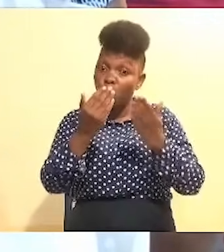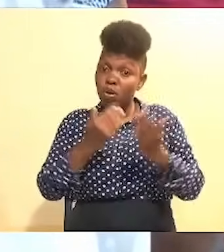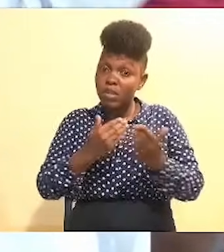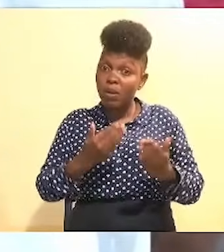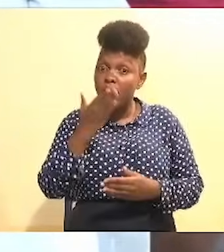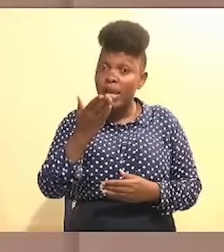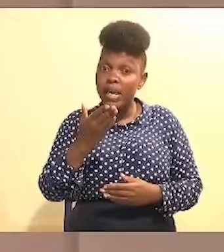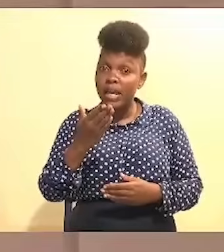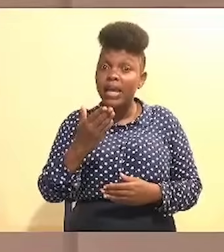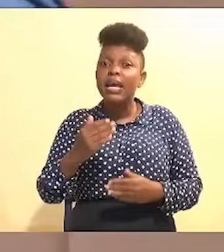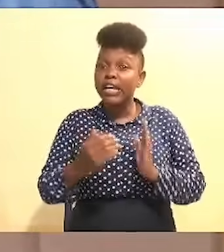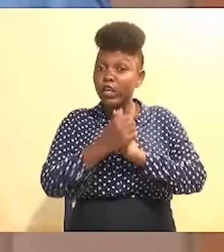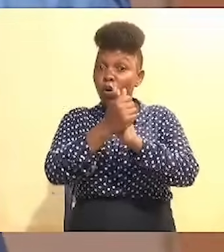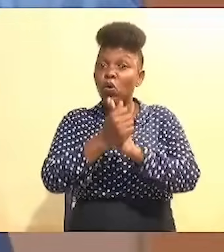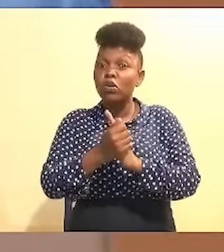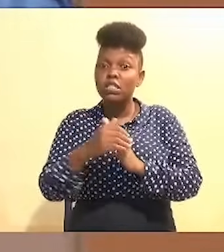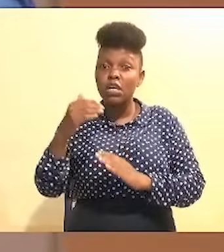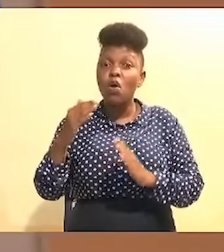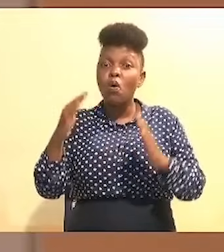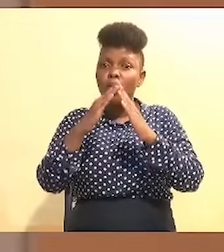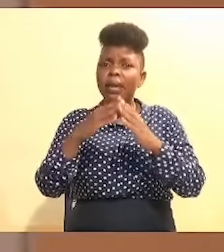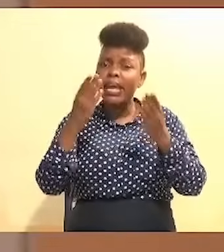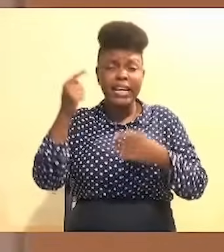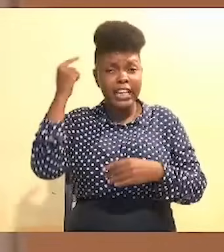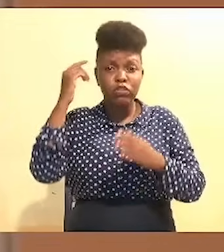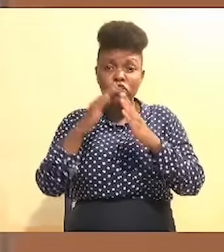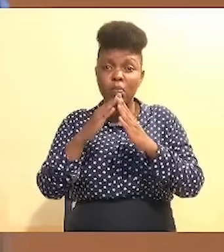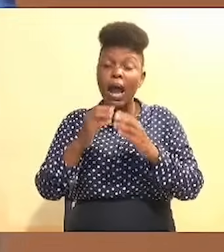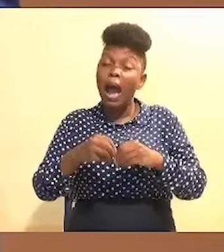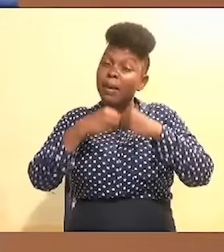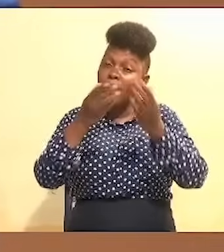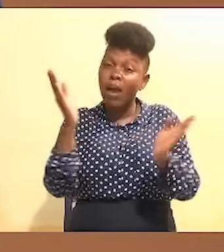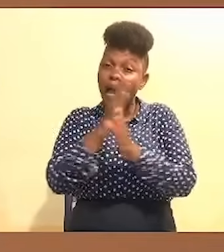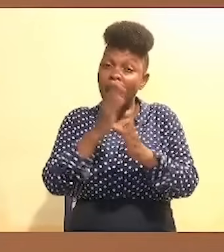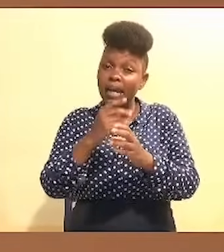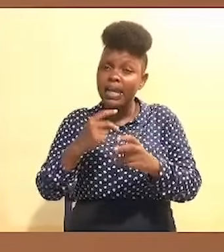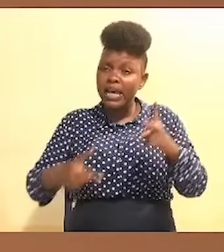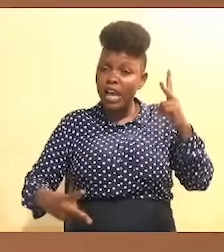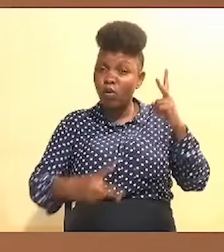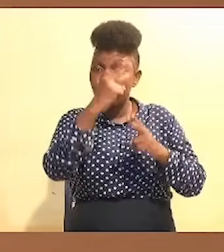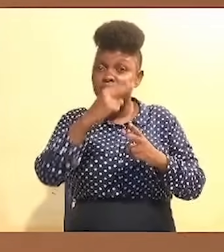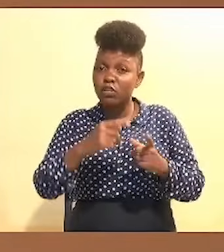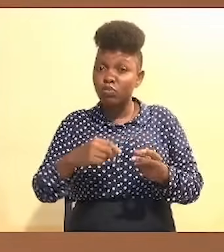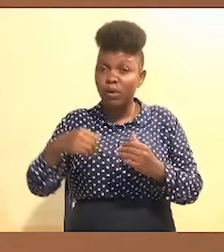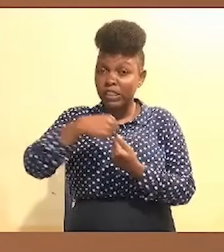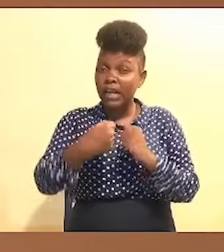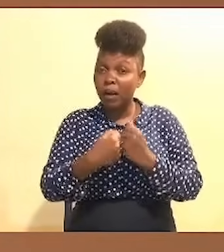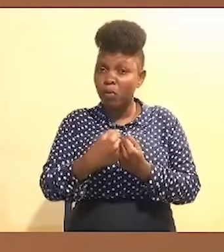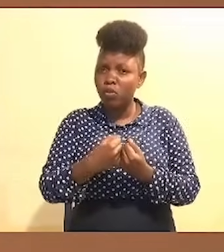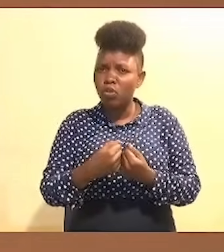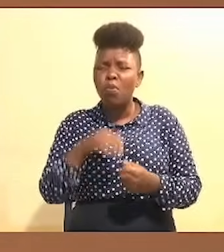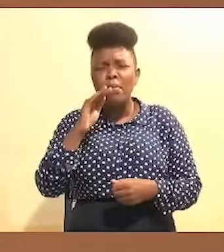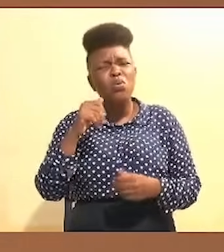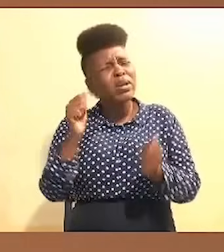kichwa cha nyumba. Amepewa hiyo hali na Mungu ya kutatua migogoro. Kwa hiyo unaweza kumuuliza, baba fulani, kuna kitu kinanihangaisha sana.